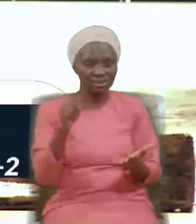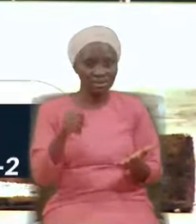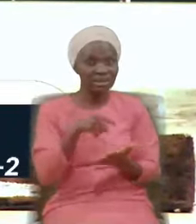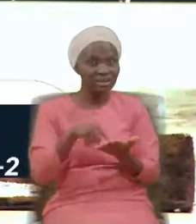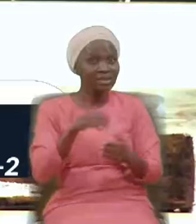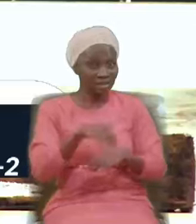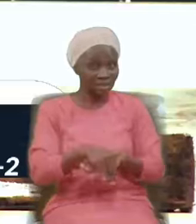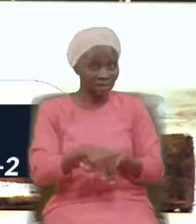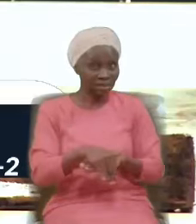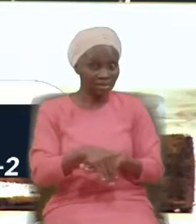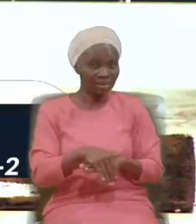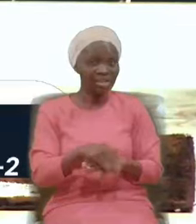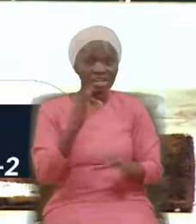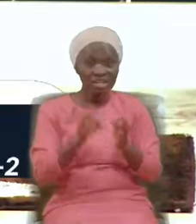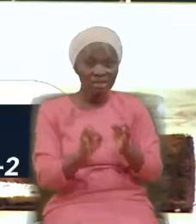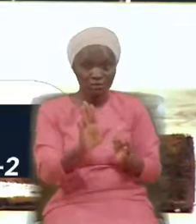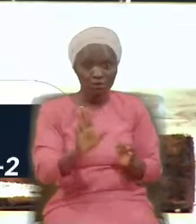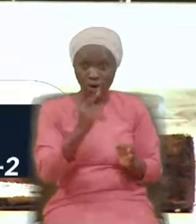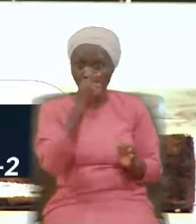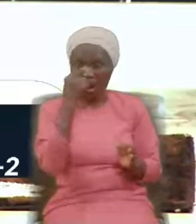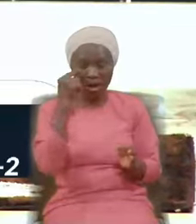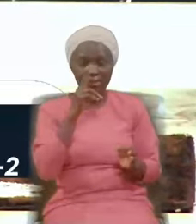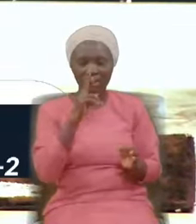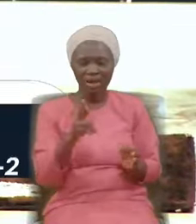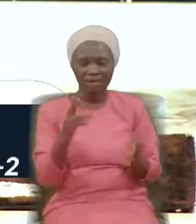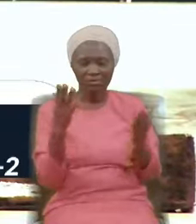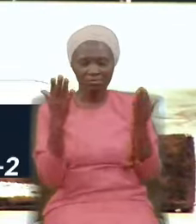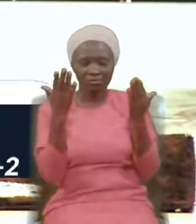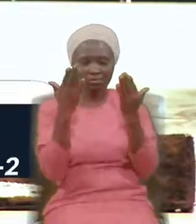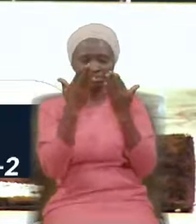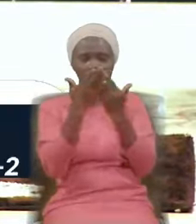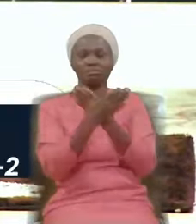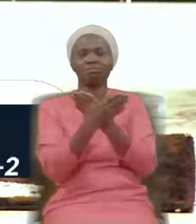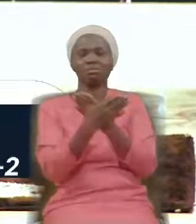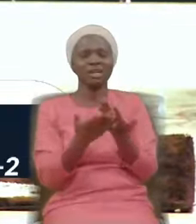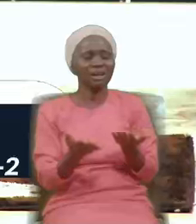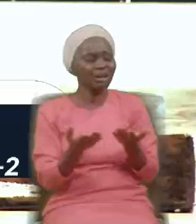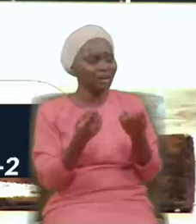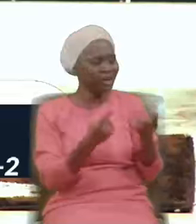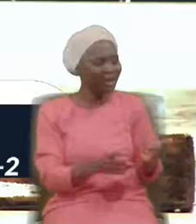ce soir, si vous avez une vision floue, qu'est-ce qui vous est arrivé?